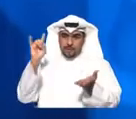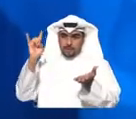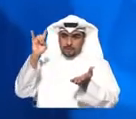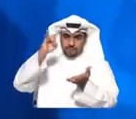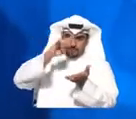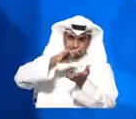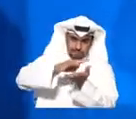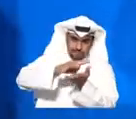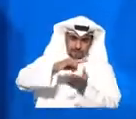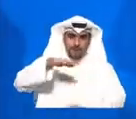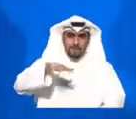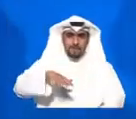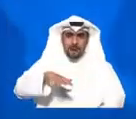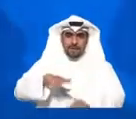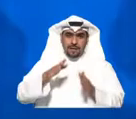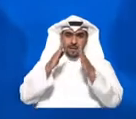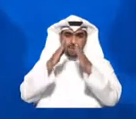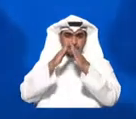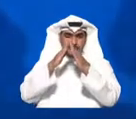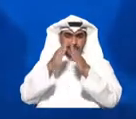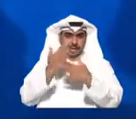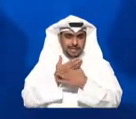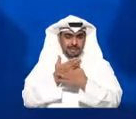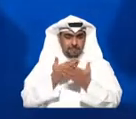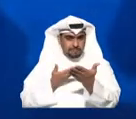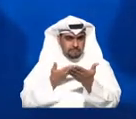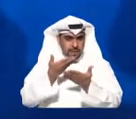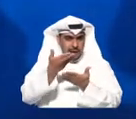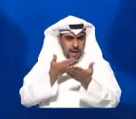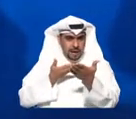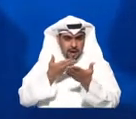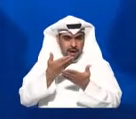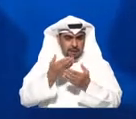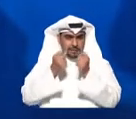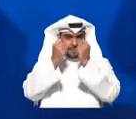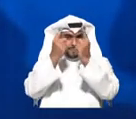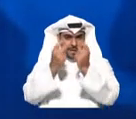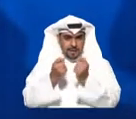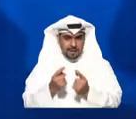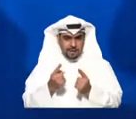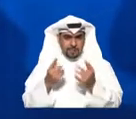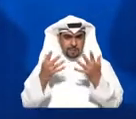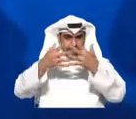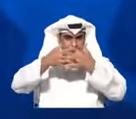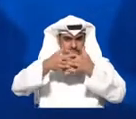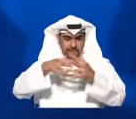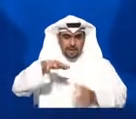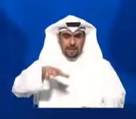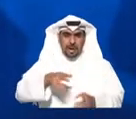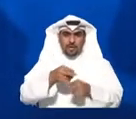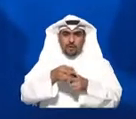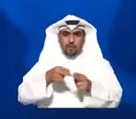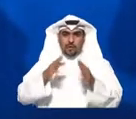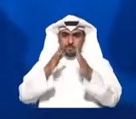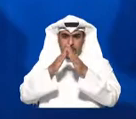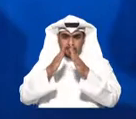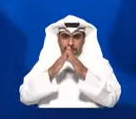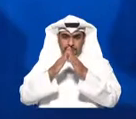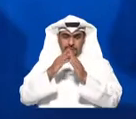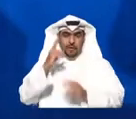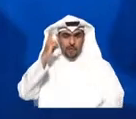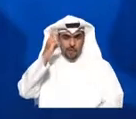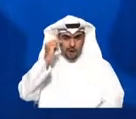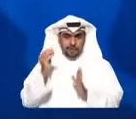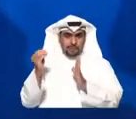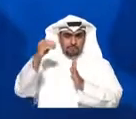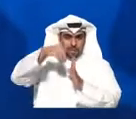العربية في إطار تعزيز العلاقات الثنائية الوثيقة بين البلدين الشقيقين وبحث سبل تطويرها في شتى